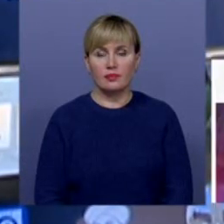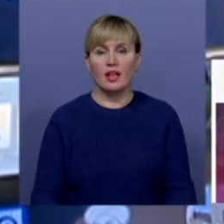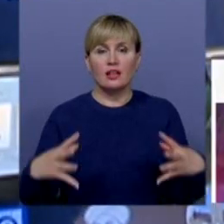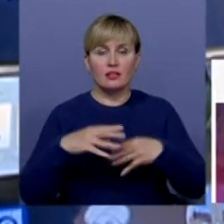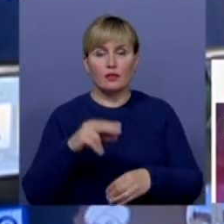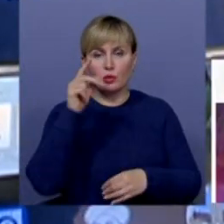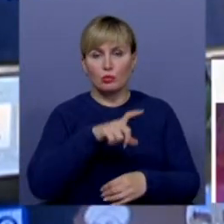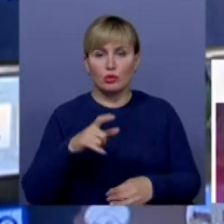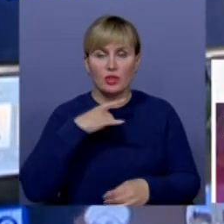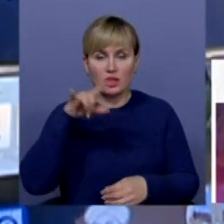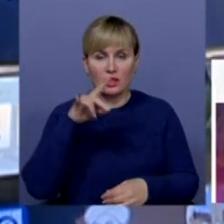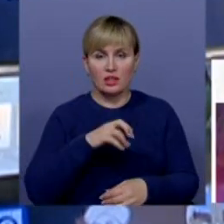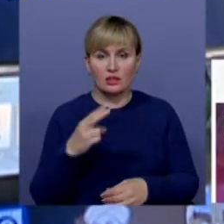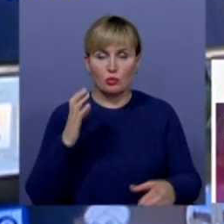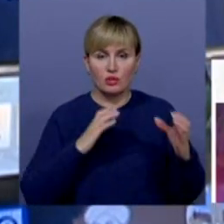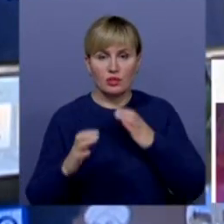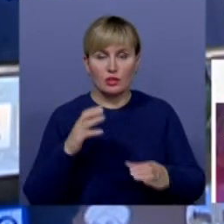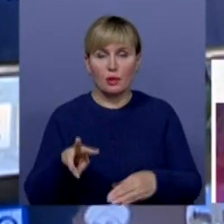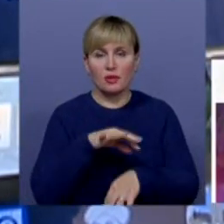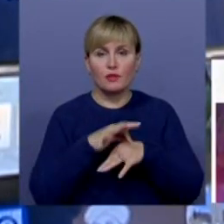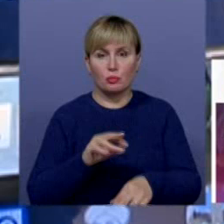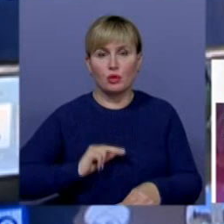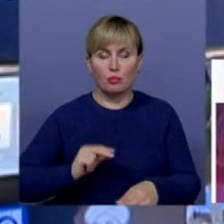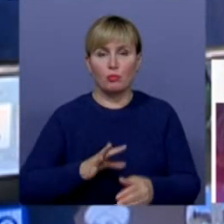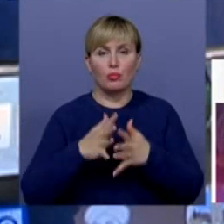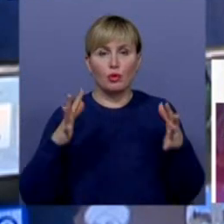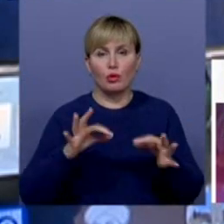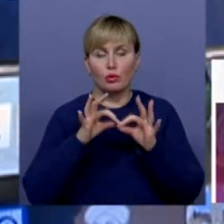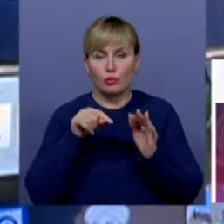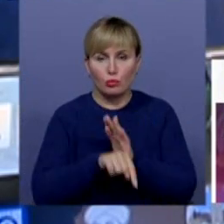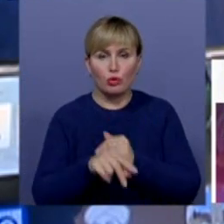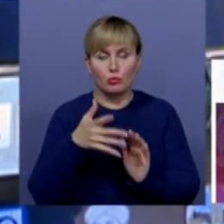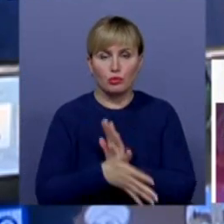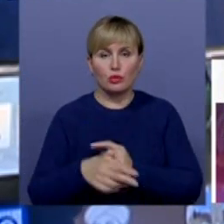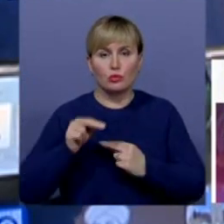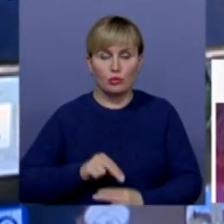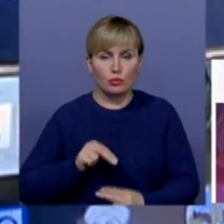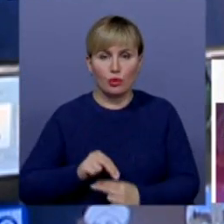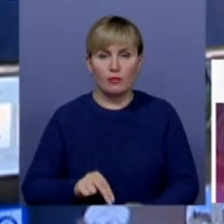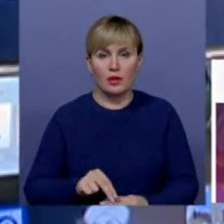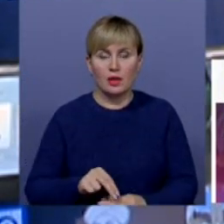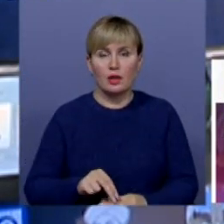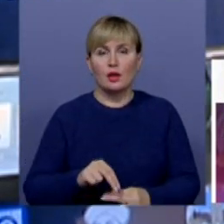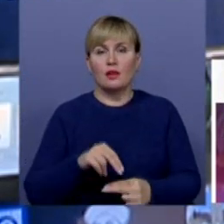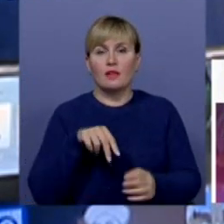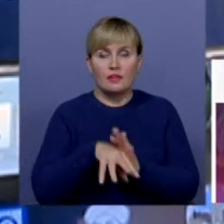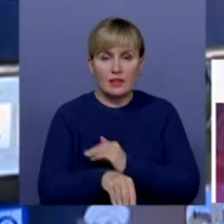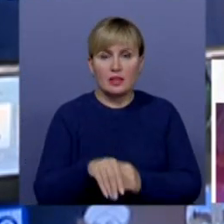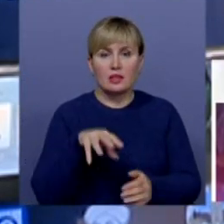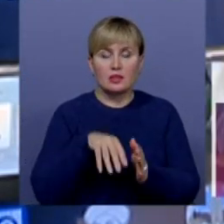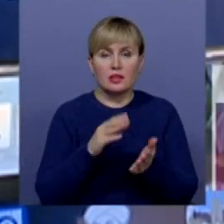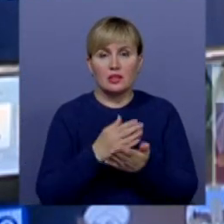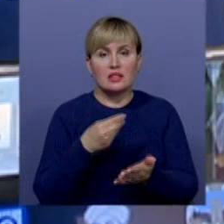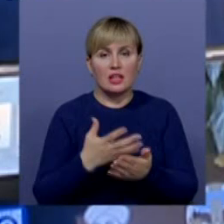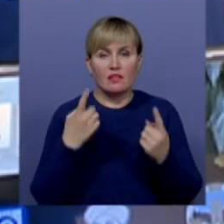Совместно с учеными Казахского национального университета мы ведем работу по более глубокому изучению трудов Акжана Машанова, ведь именно в них содержится